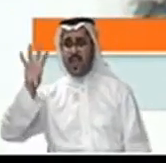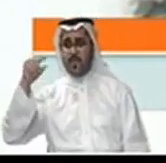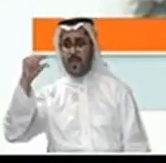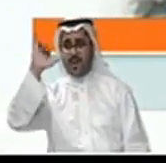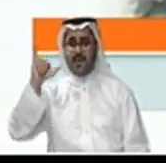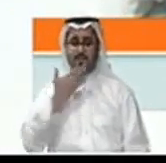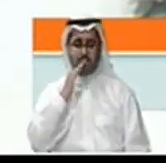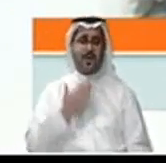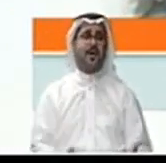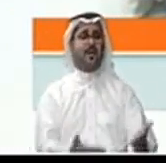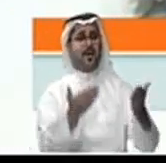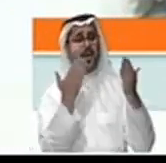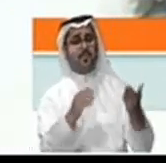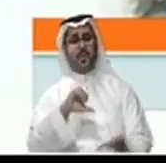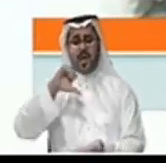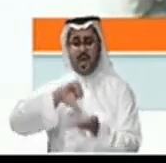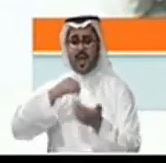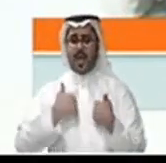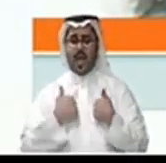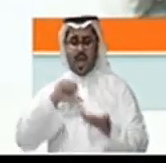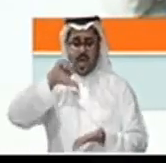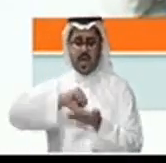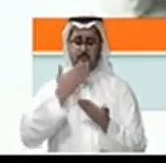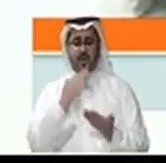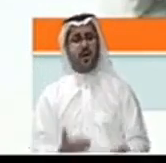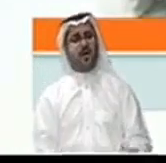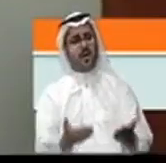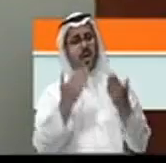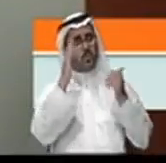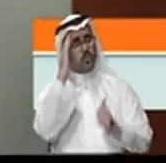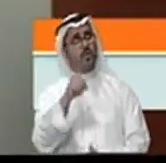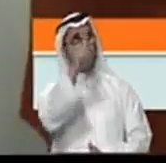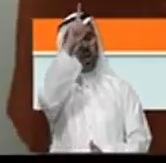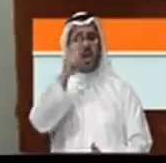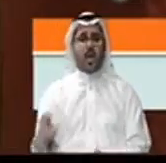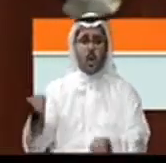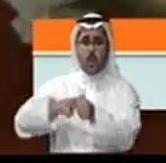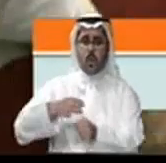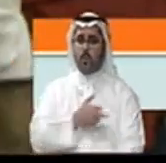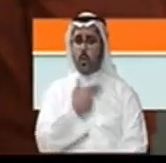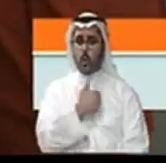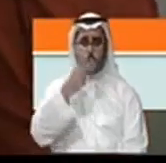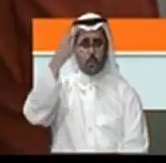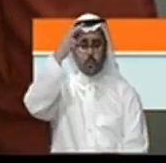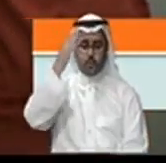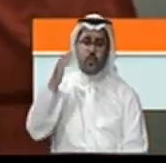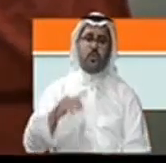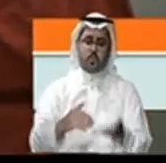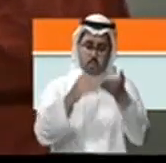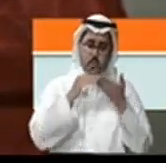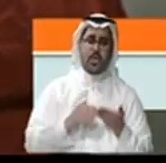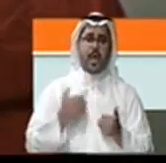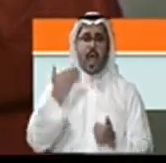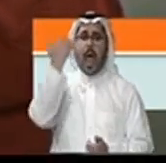رب العالمين. بكلمات الحمد والشكر لله تعالى بدأ الحاج مهدي معين من جمهورية إيران الإسلامية